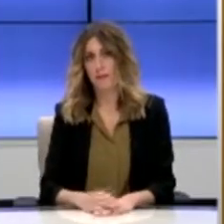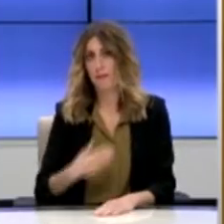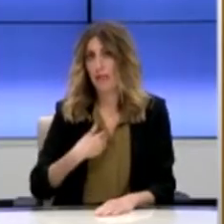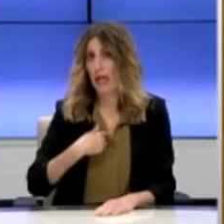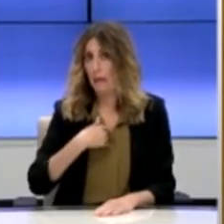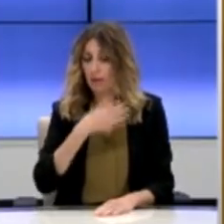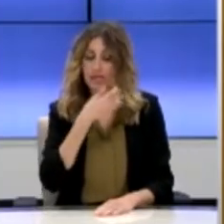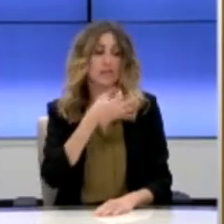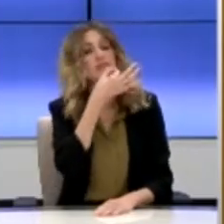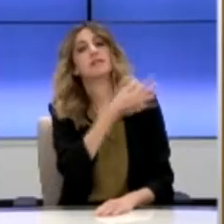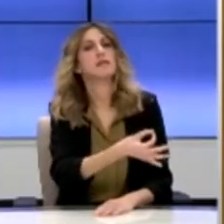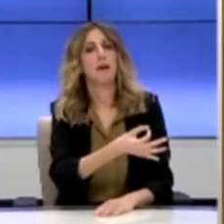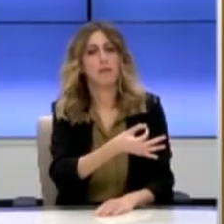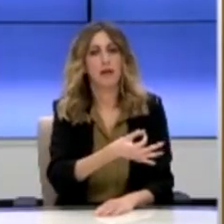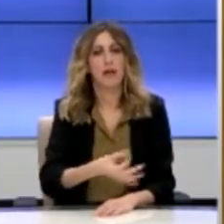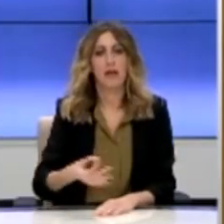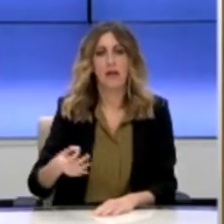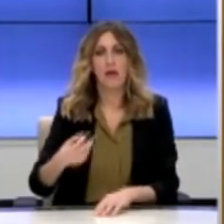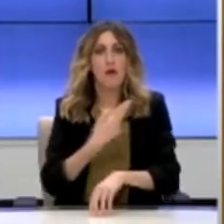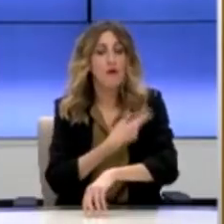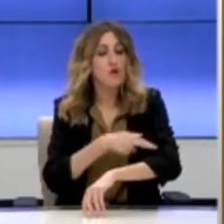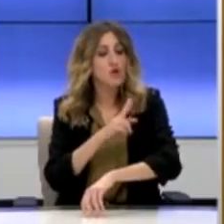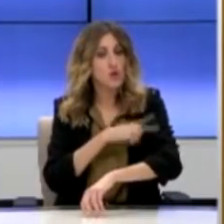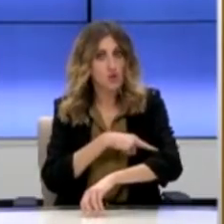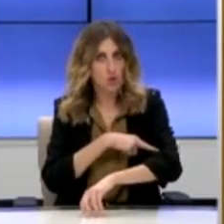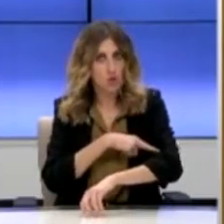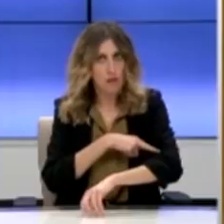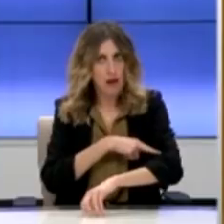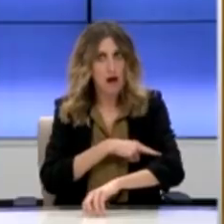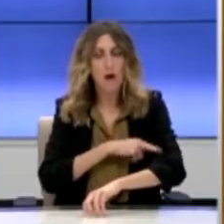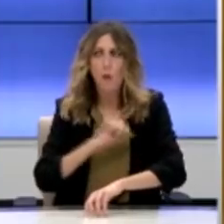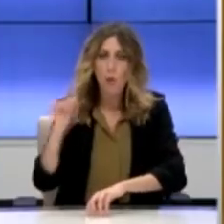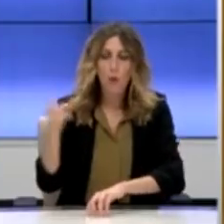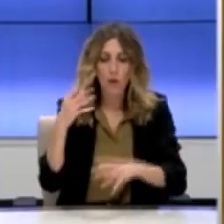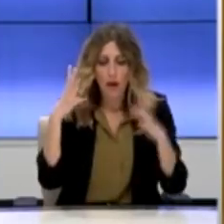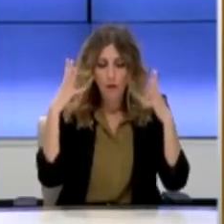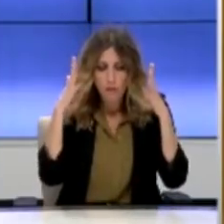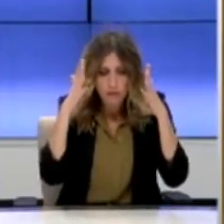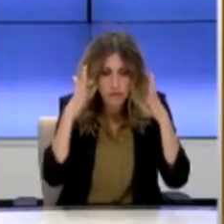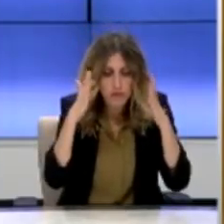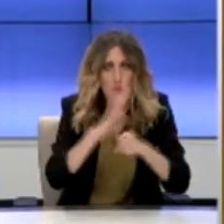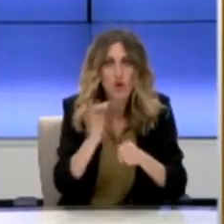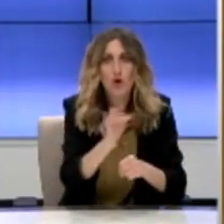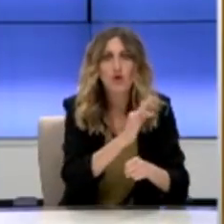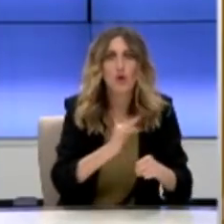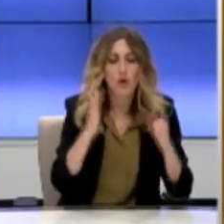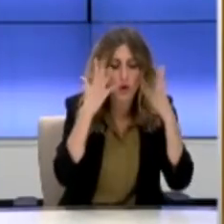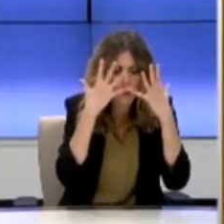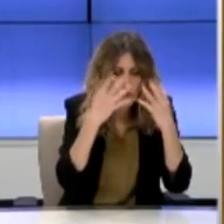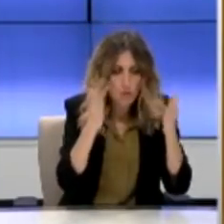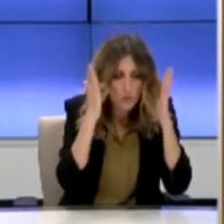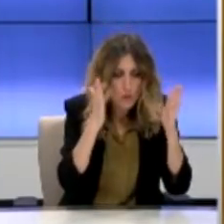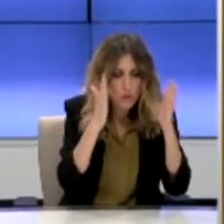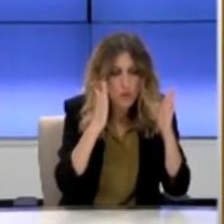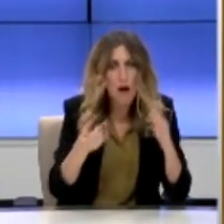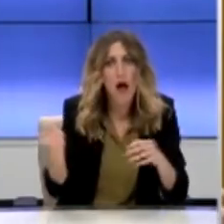υγείας σύστημα μιας νόσου εδώ και ένα χρόνο. Αφού η αύξηση των κλινών νοσηλείας και των